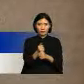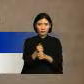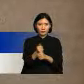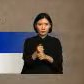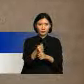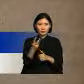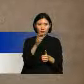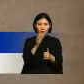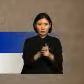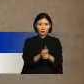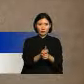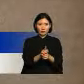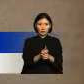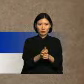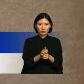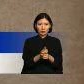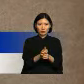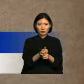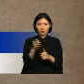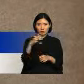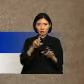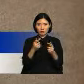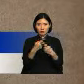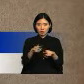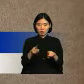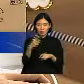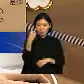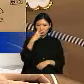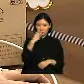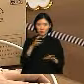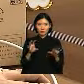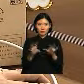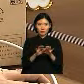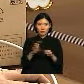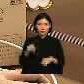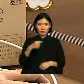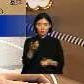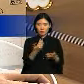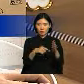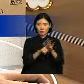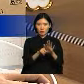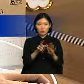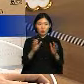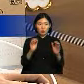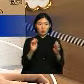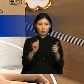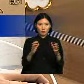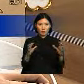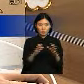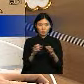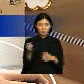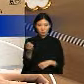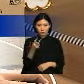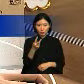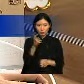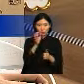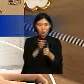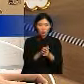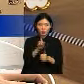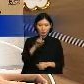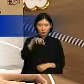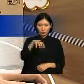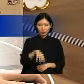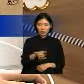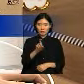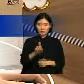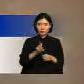아니고 어쨌든 이제 평가를 해서 심의를 해가지고 아니, 다음에 공개 모집했어요. 그러면 그 다음에 또 재위탁 해가지고 한 곳에 또